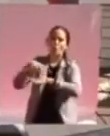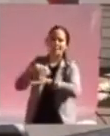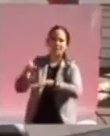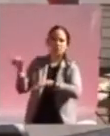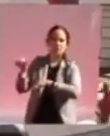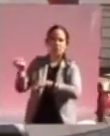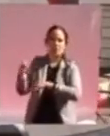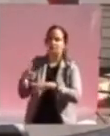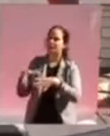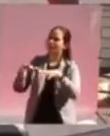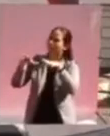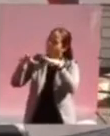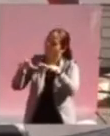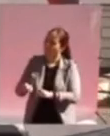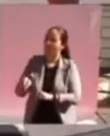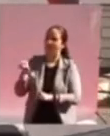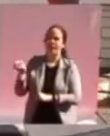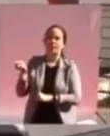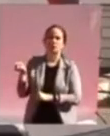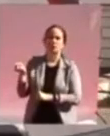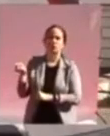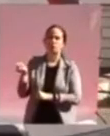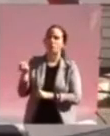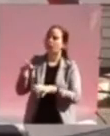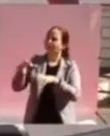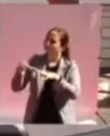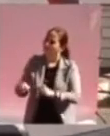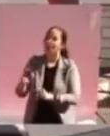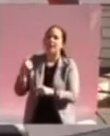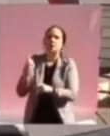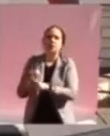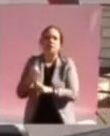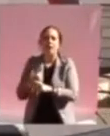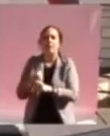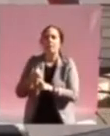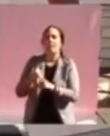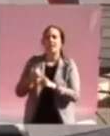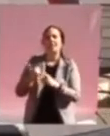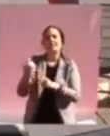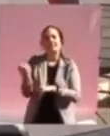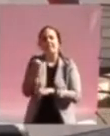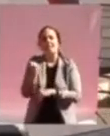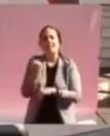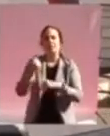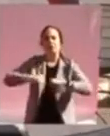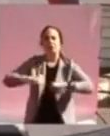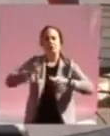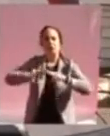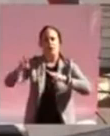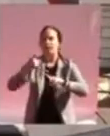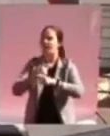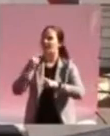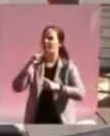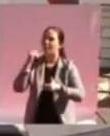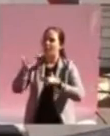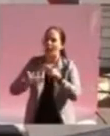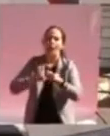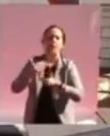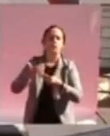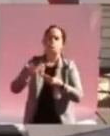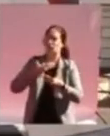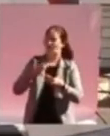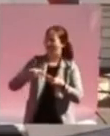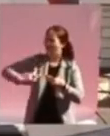nel liberare il servizio sanitario nazionale dai vincoli che oggi ci sono da